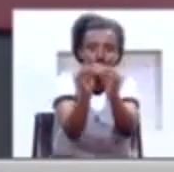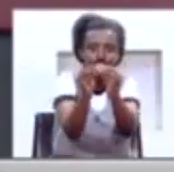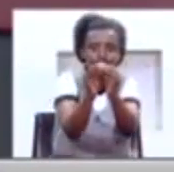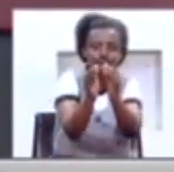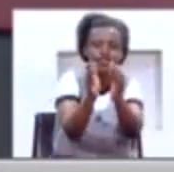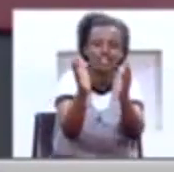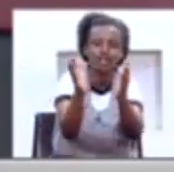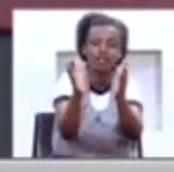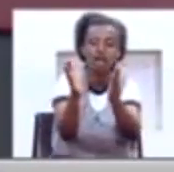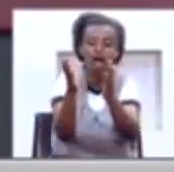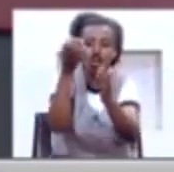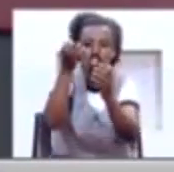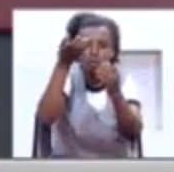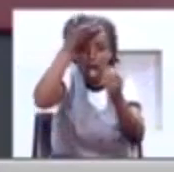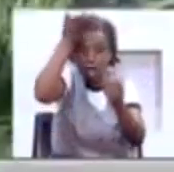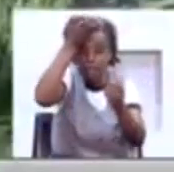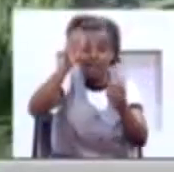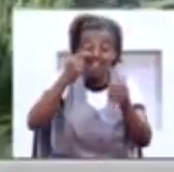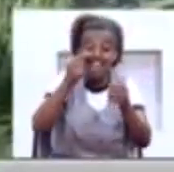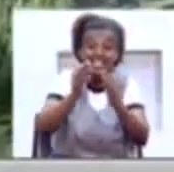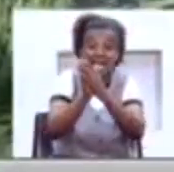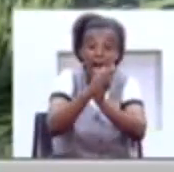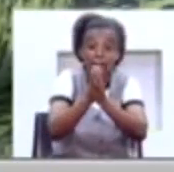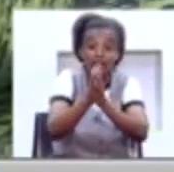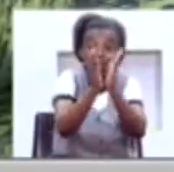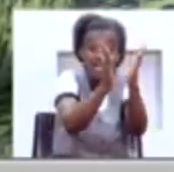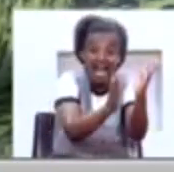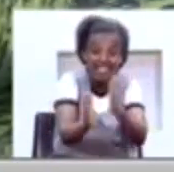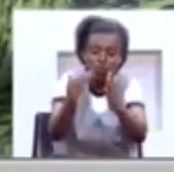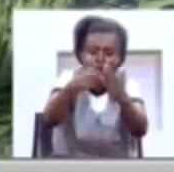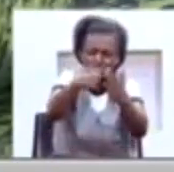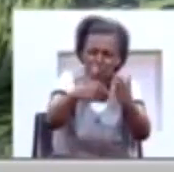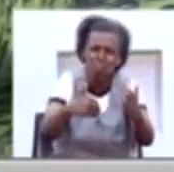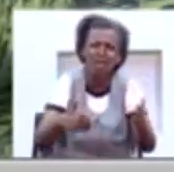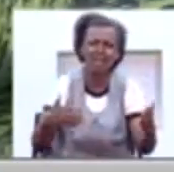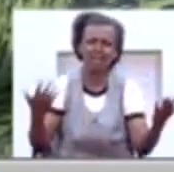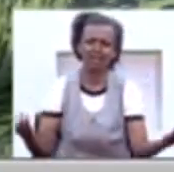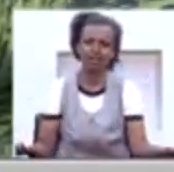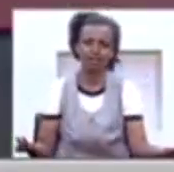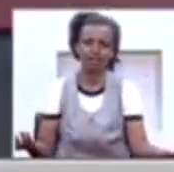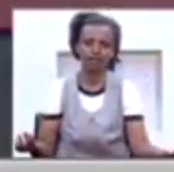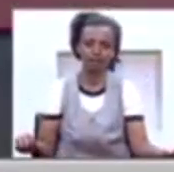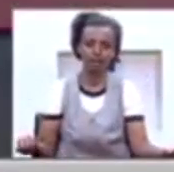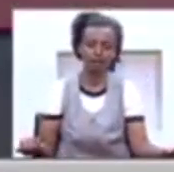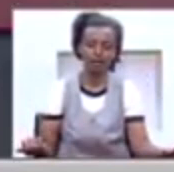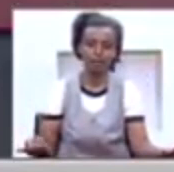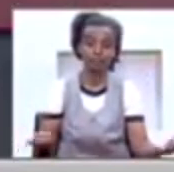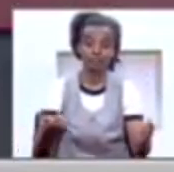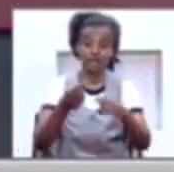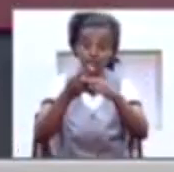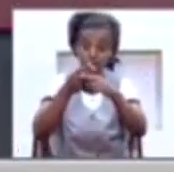ba Habyarimana narwo rwari urwitwazo kandi aya mateka tugaragaza ko yari byateguwe mbere cyane turaza no kubigeraho